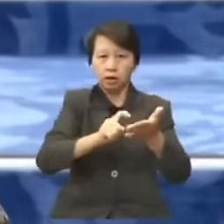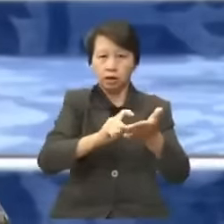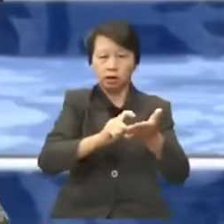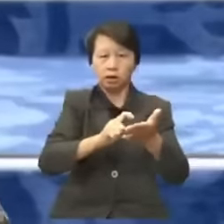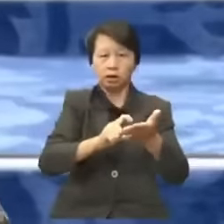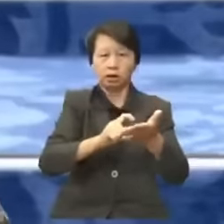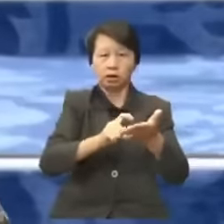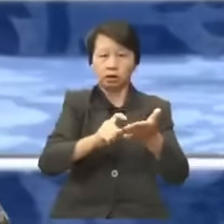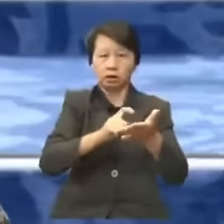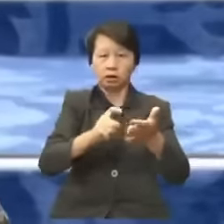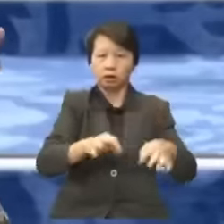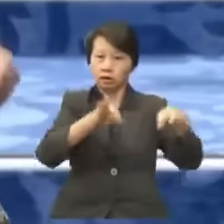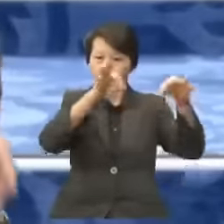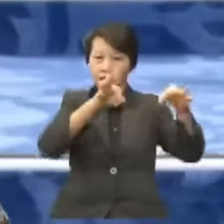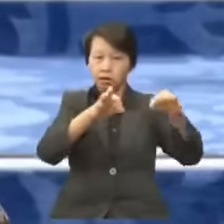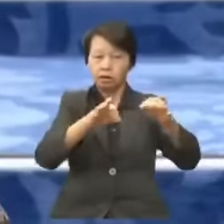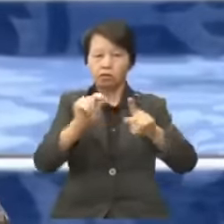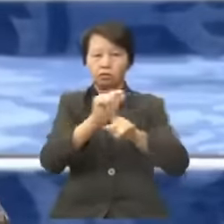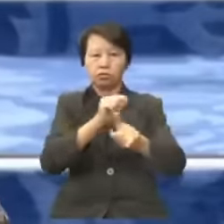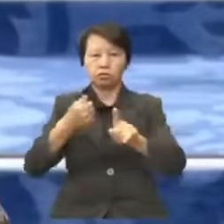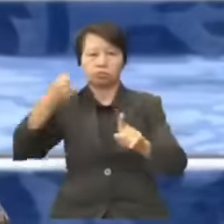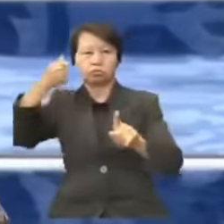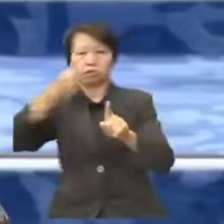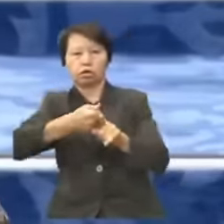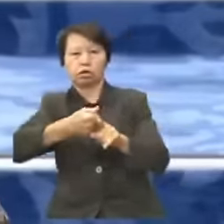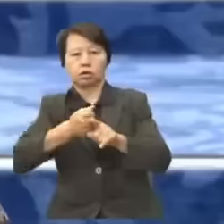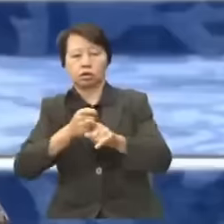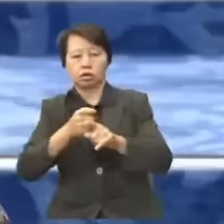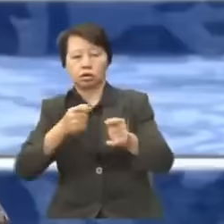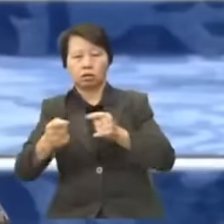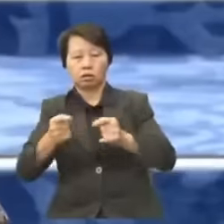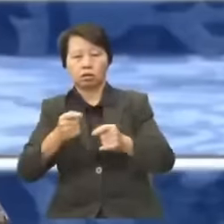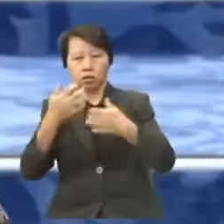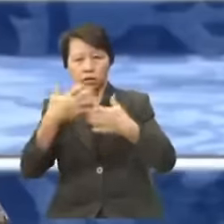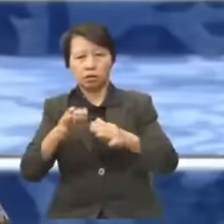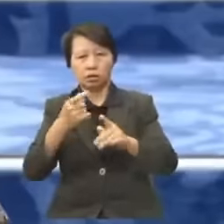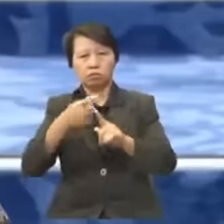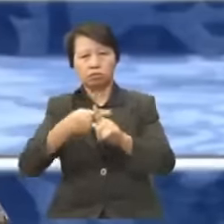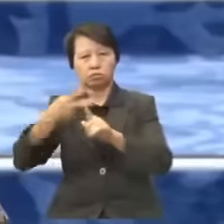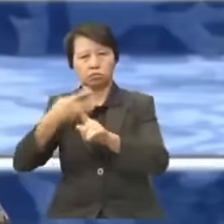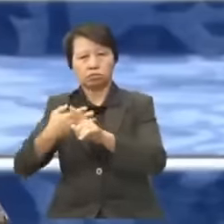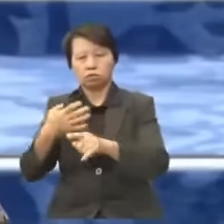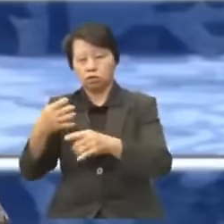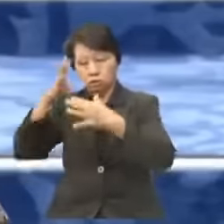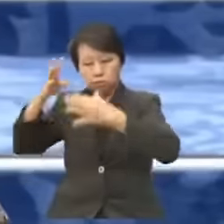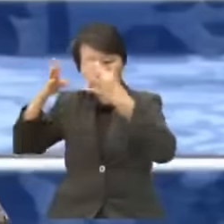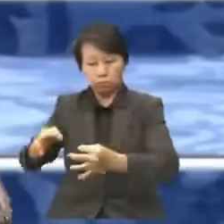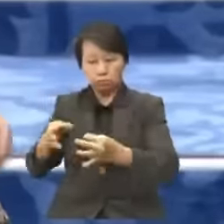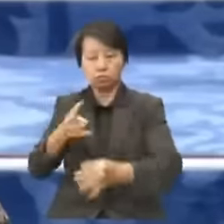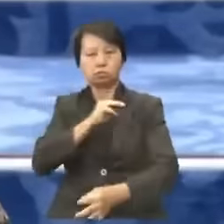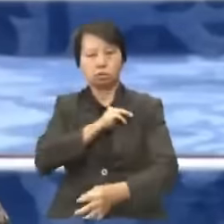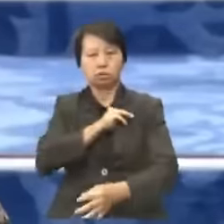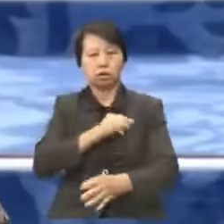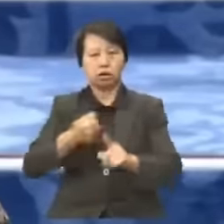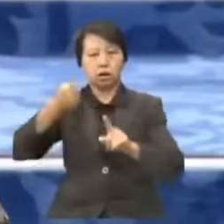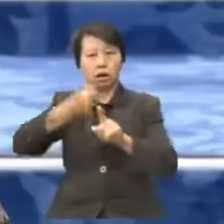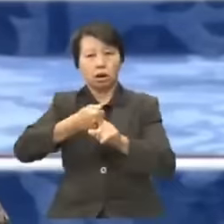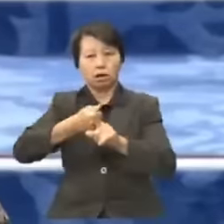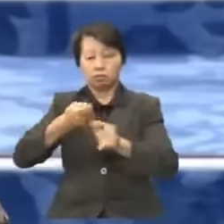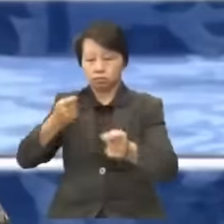cetak mengeluarkan arahan pentadbiran beberapa bulan selepas keputusan jemaah menteri arahan